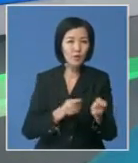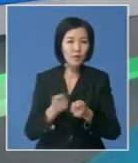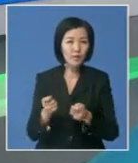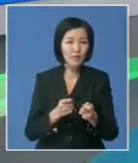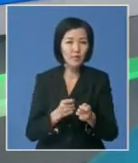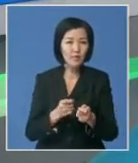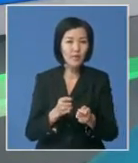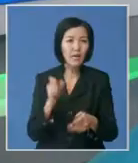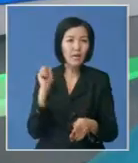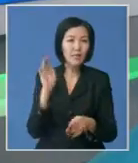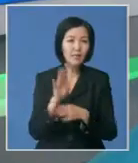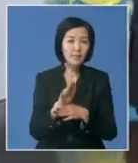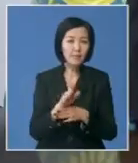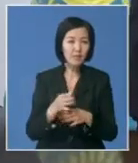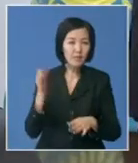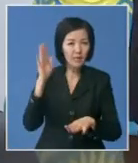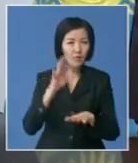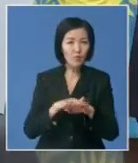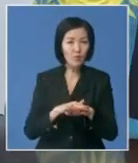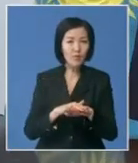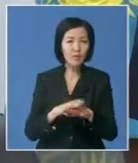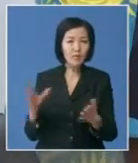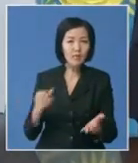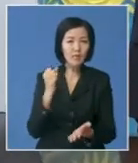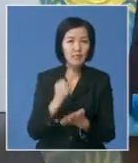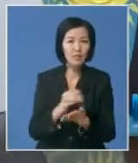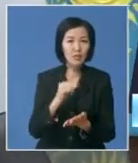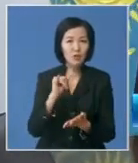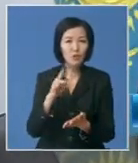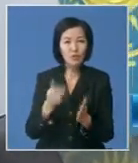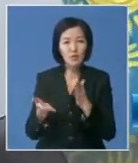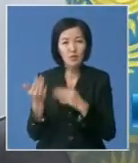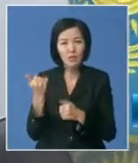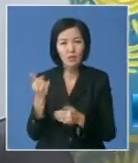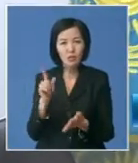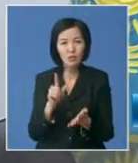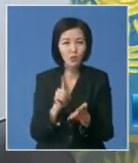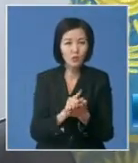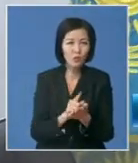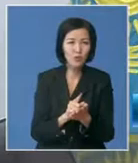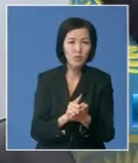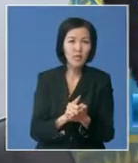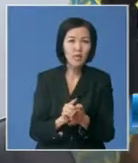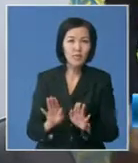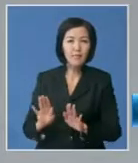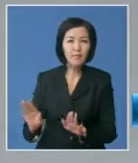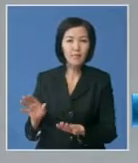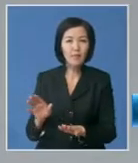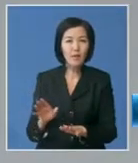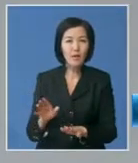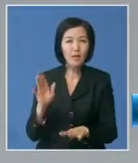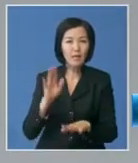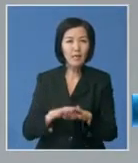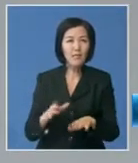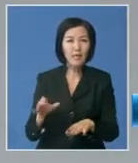распоряжением акима области им назначено engine ace of ранее занимавший должность заместителя акима илийского района сегодня нового